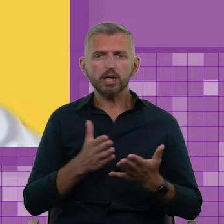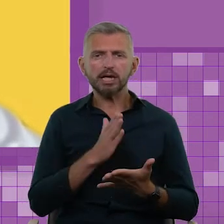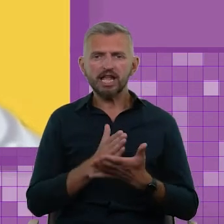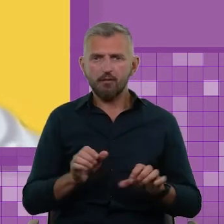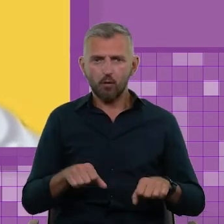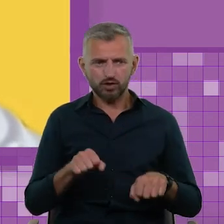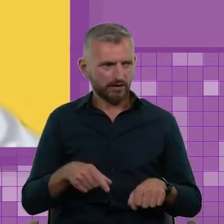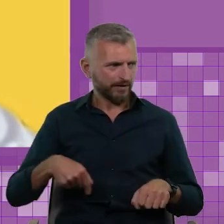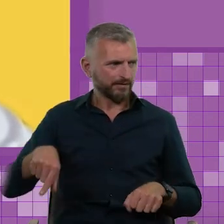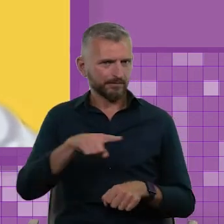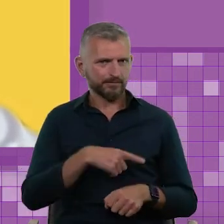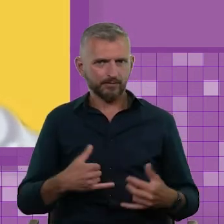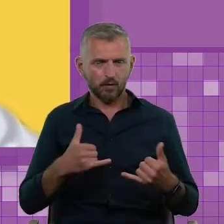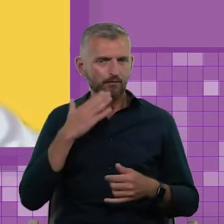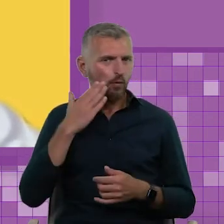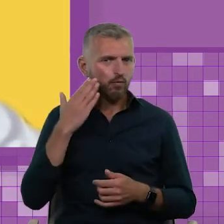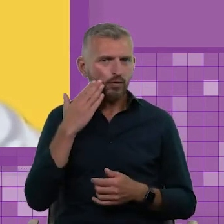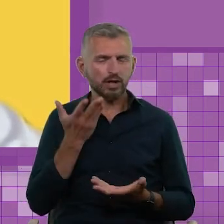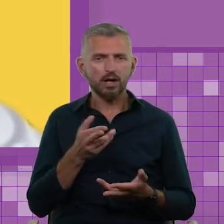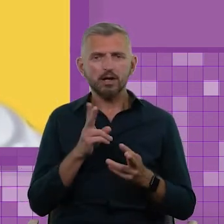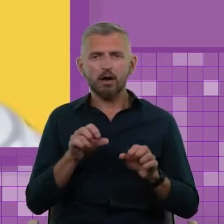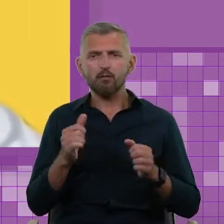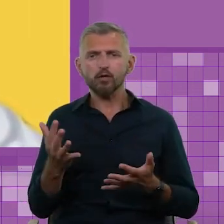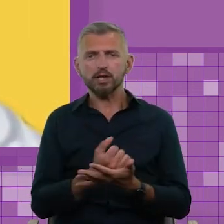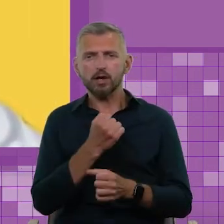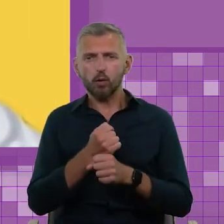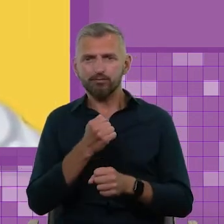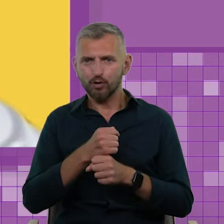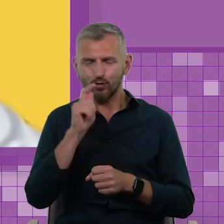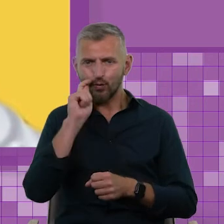ринку на сьогоднішній день в Румунії, да, як можуть знайти роботу